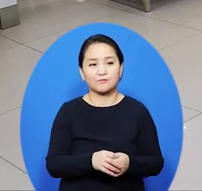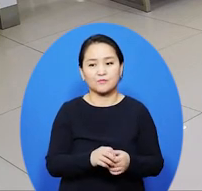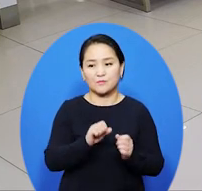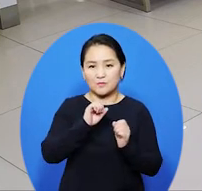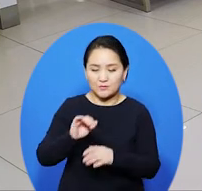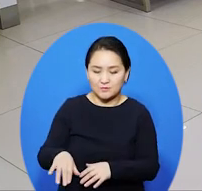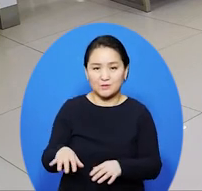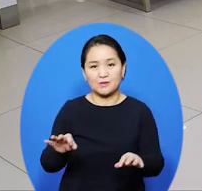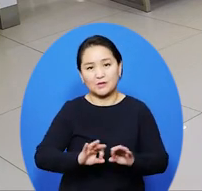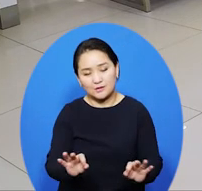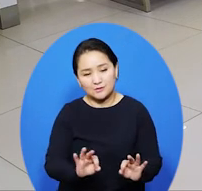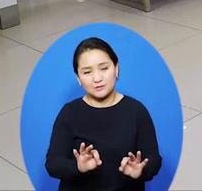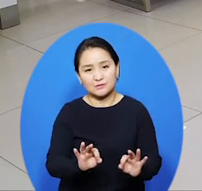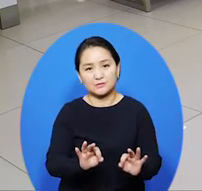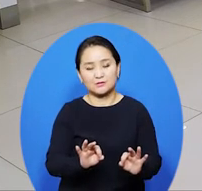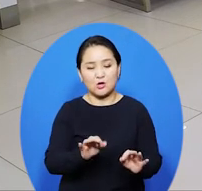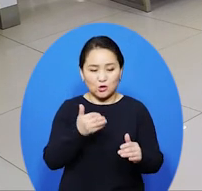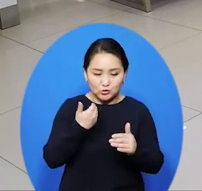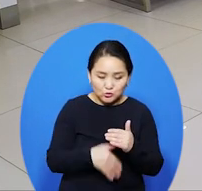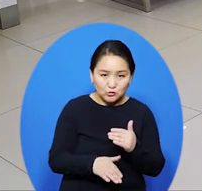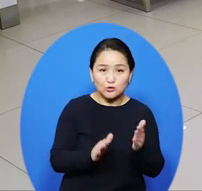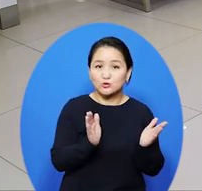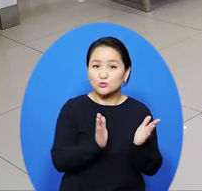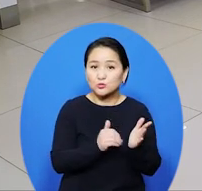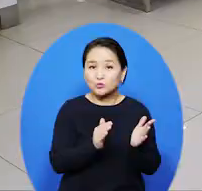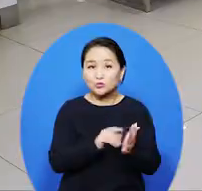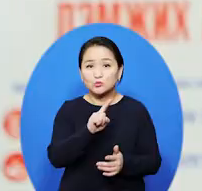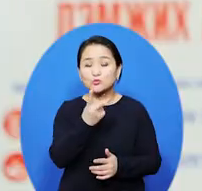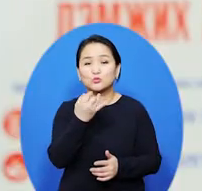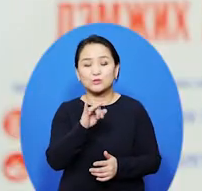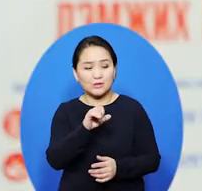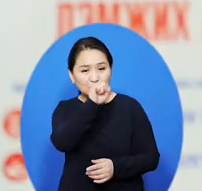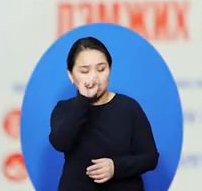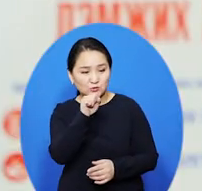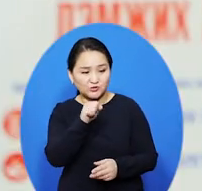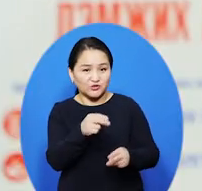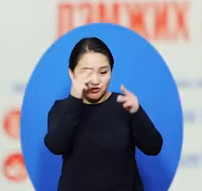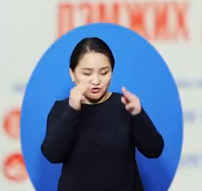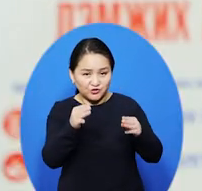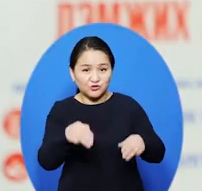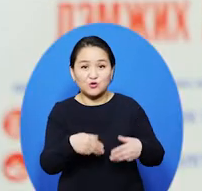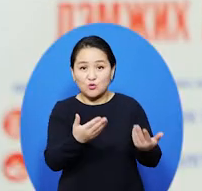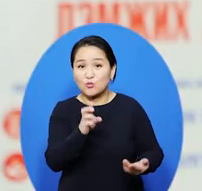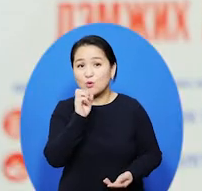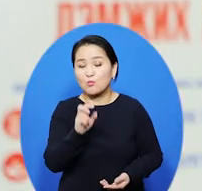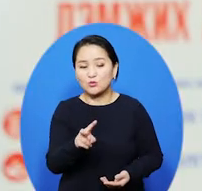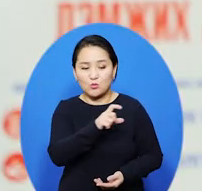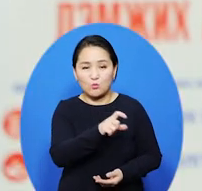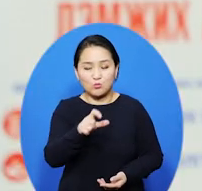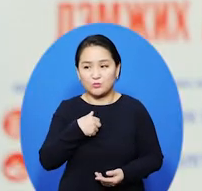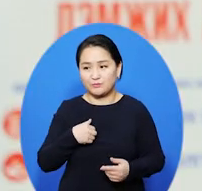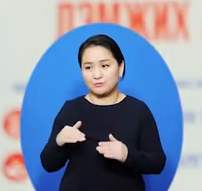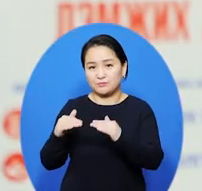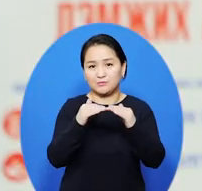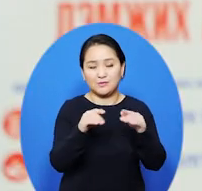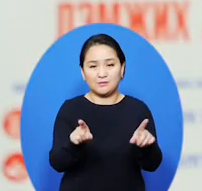орхигдсан, алдагдсан төрлөхийн тэр дутуу асуудлуудыг нь шийдвэрлэж өгөхгүй юм бол тэр хүмүүс чинь бидэнтэй